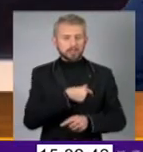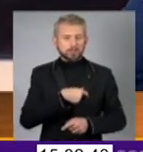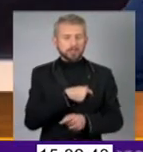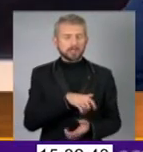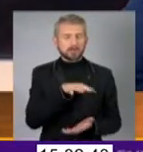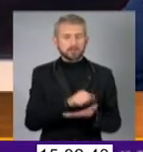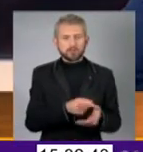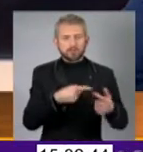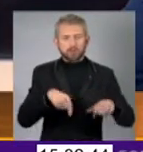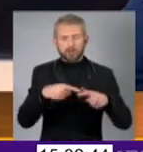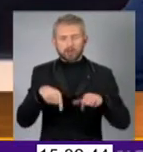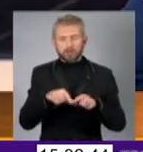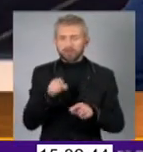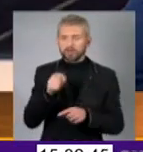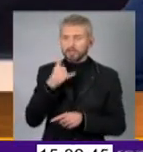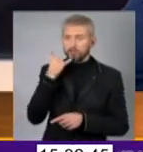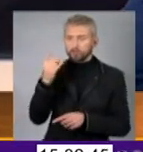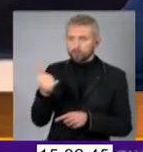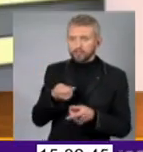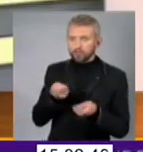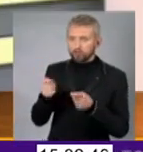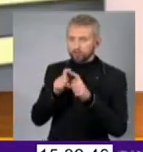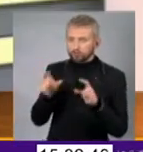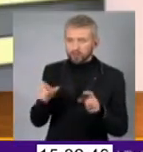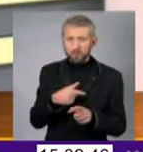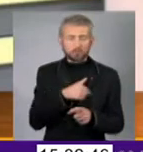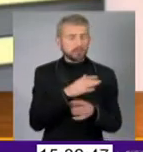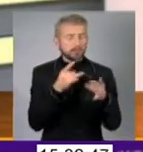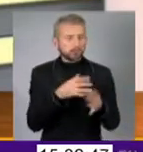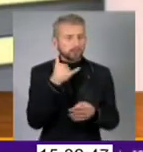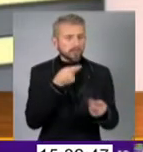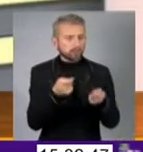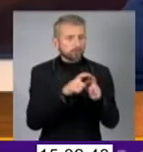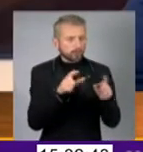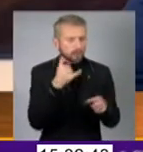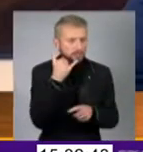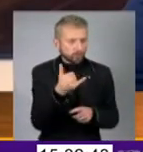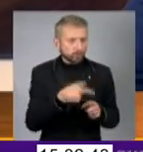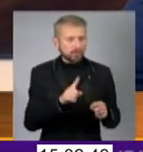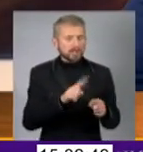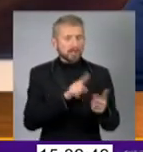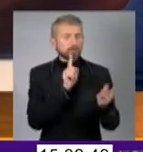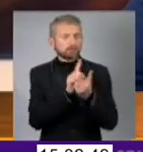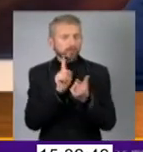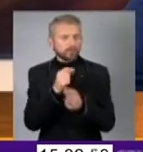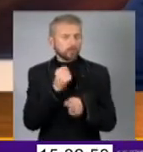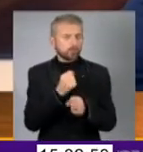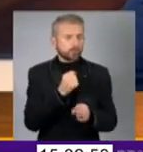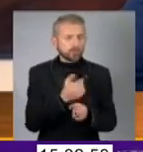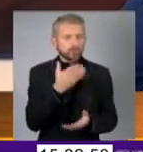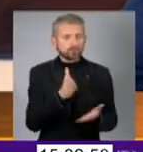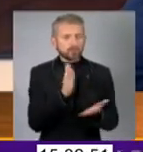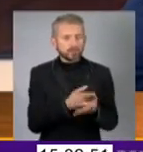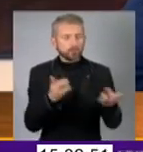займаємося округами. Тобто ви телефонуєте часу, до керуючої компанії? Ми не просто до керуючої компанії телефонуємо. Це і зустрічі, це і робота безпосередньо, якщо є